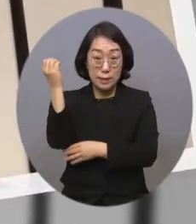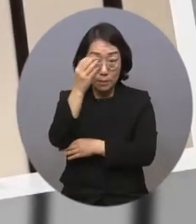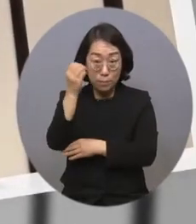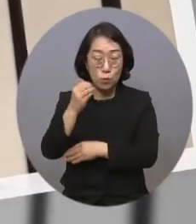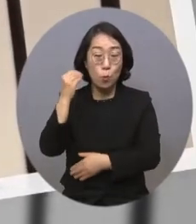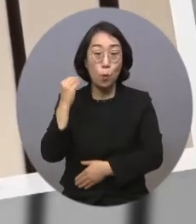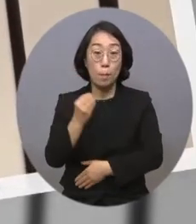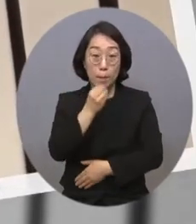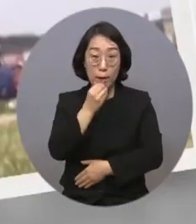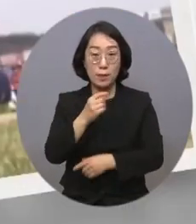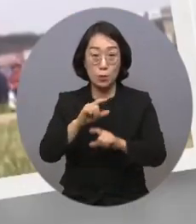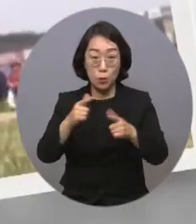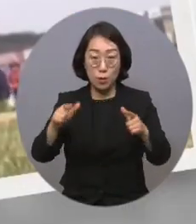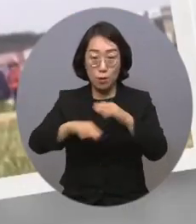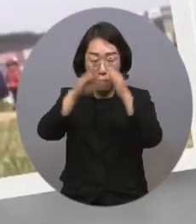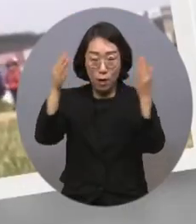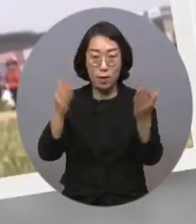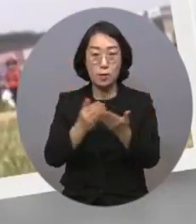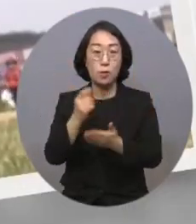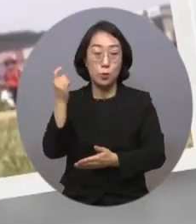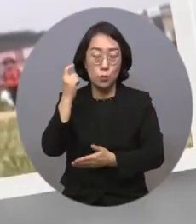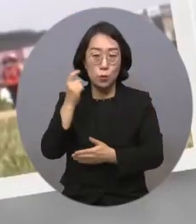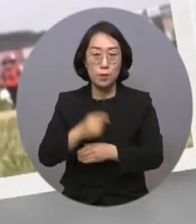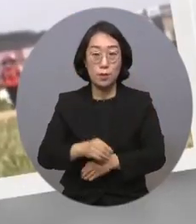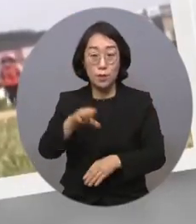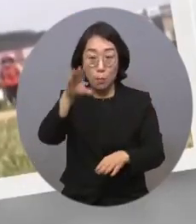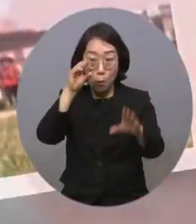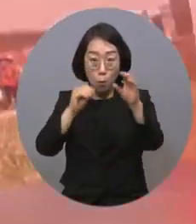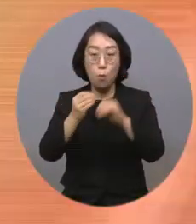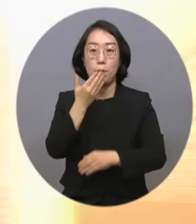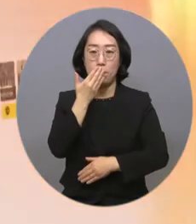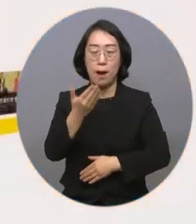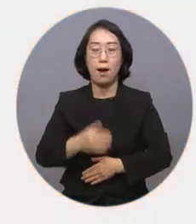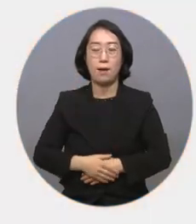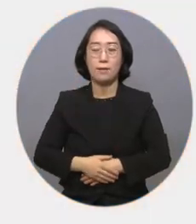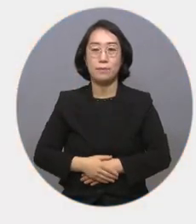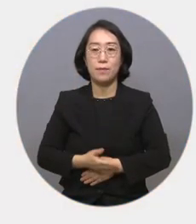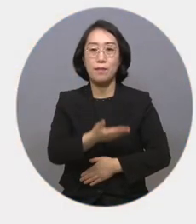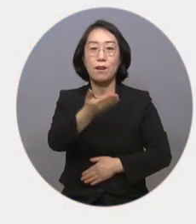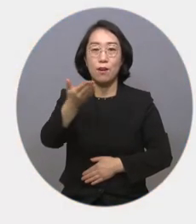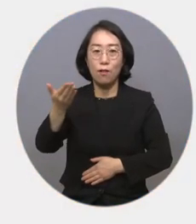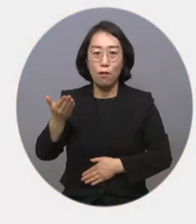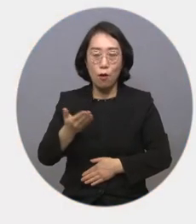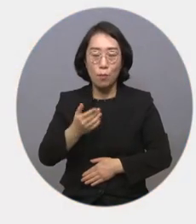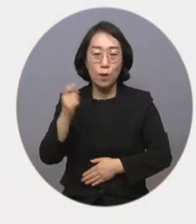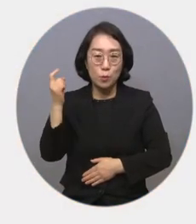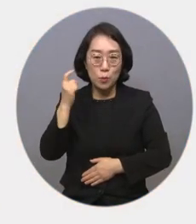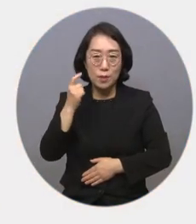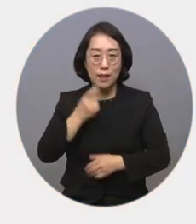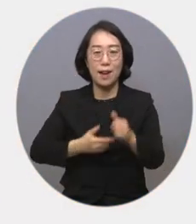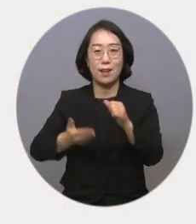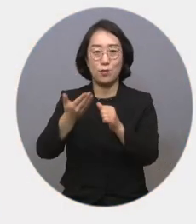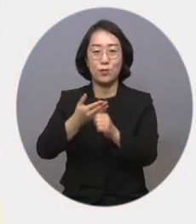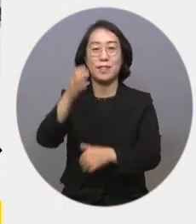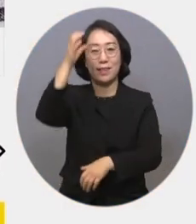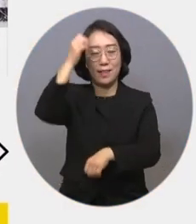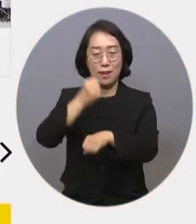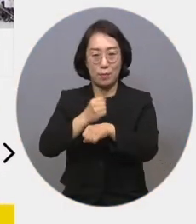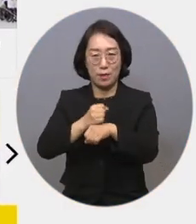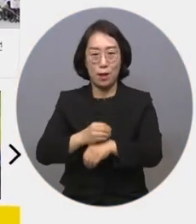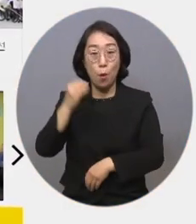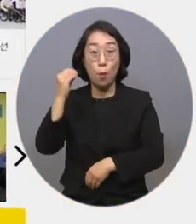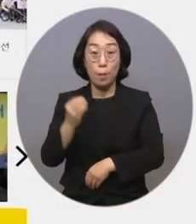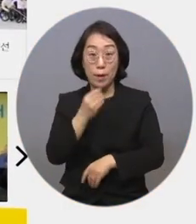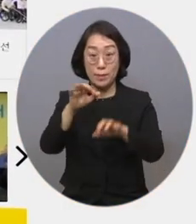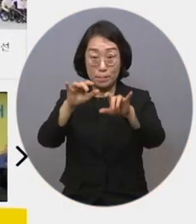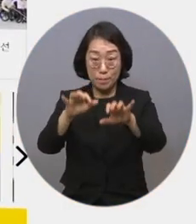웰페어뉴스 홈페이지를 통해 보다 다양한 소식을 접할 수 있습니다. 시청자 여러분의 제보를 기다립니다. 웰페어뉴스